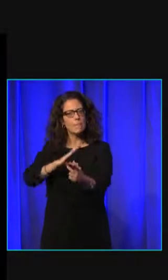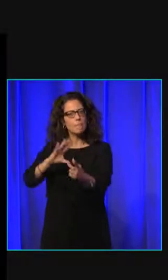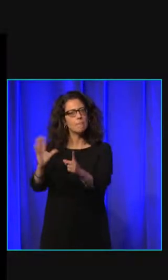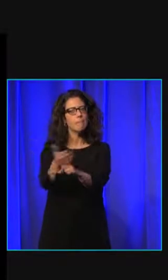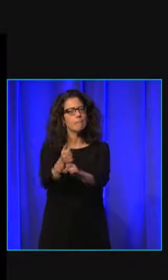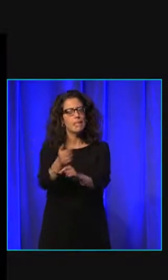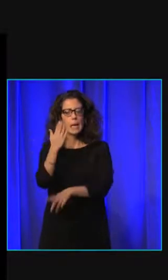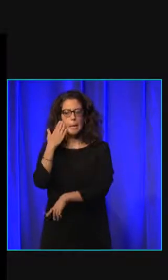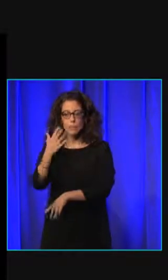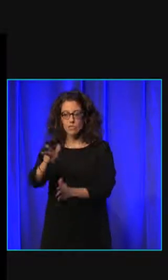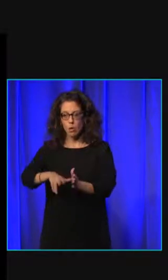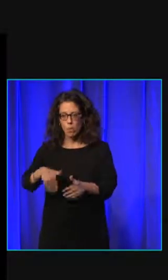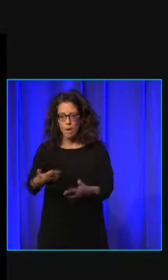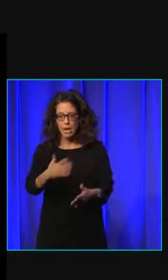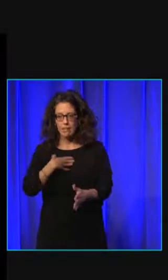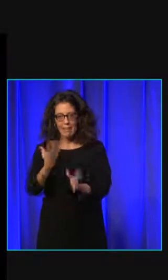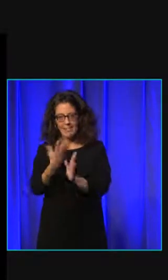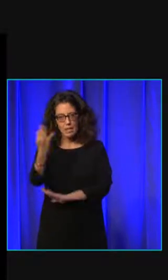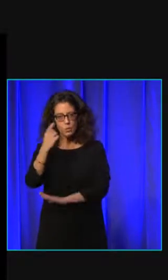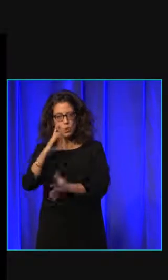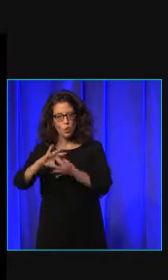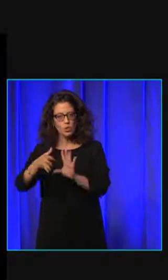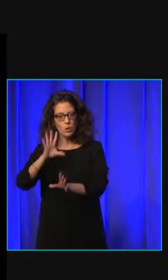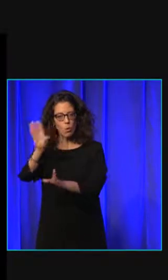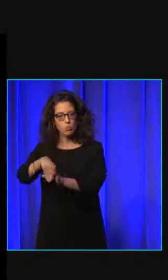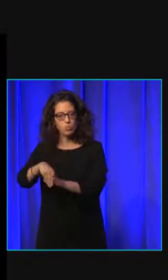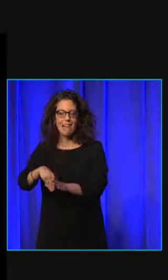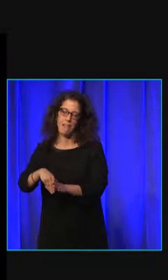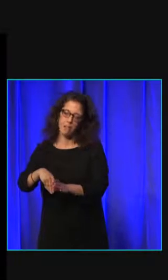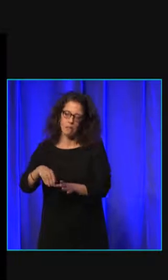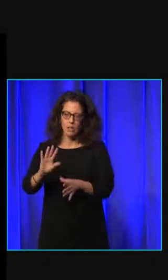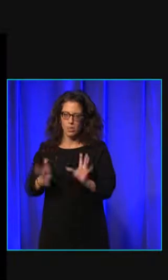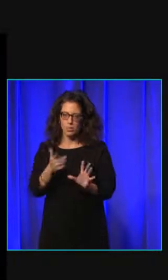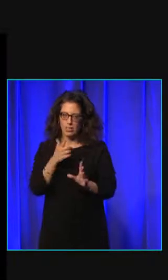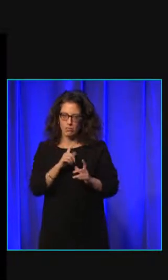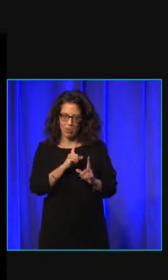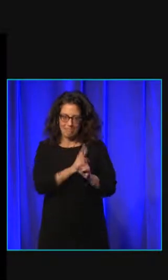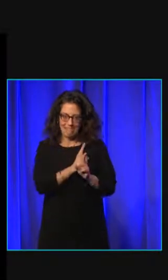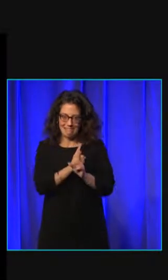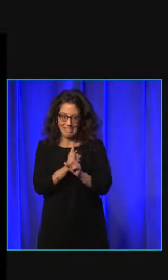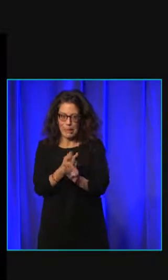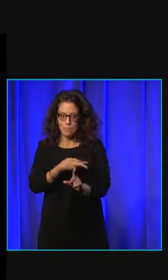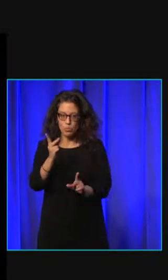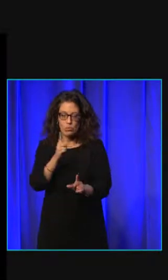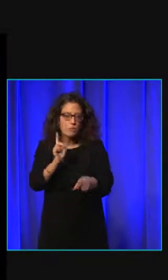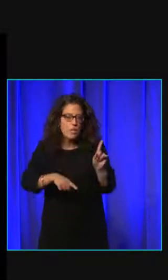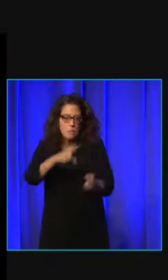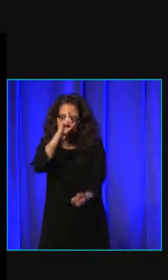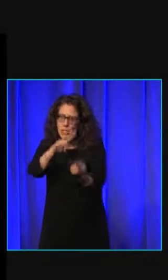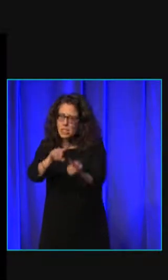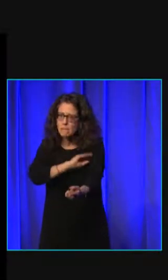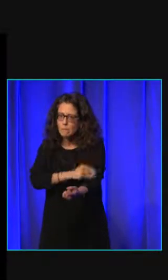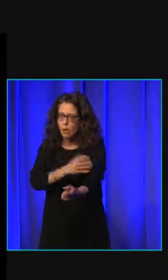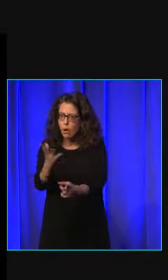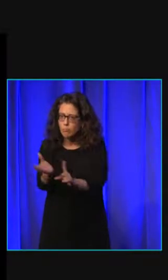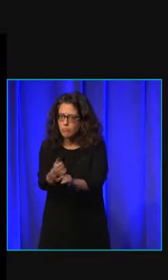Trois mois après, il y a une sélection pour les Jeux olympiques, eh bien, peut-être qu'on mettra plus de séances. Tout ça, ça dépend des objectifs sportifs, mais